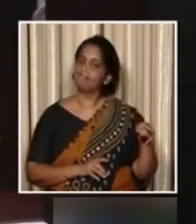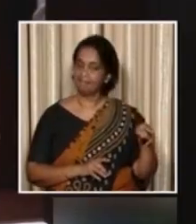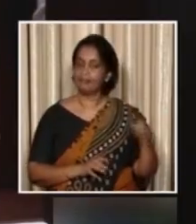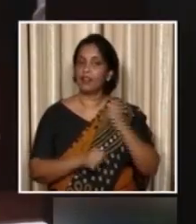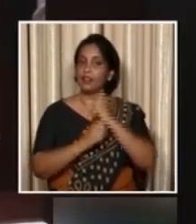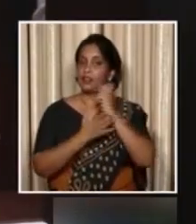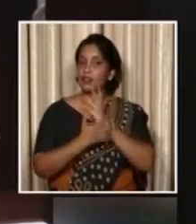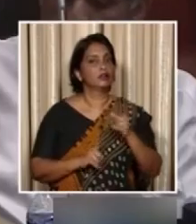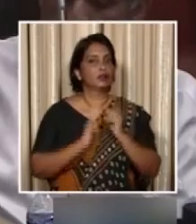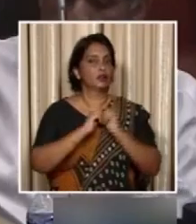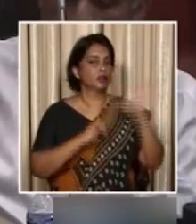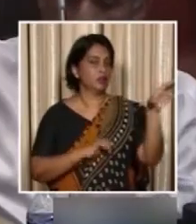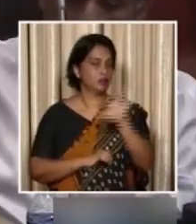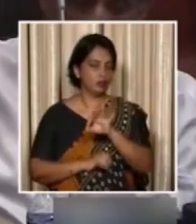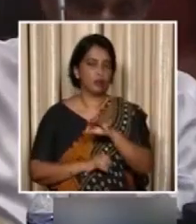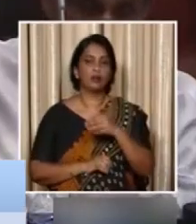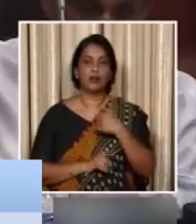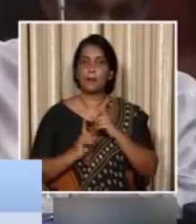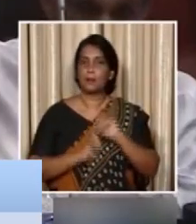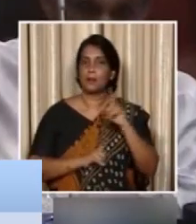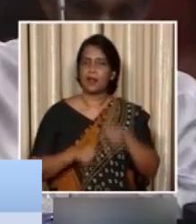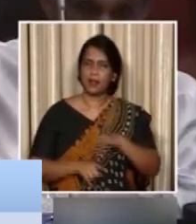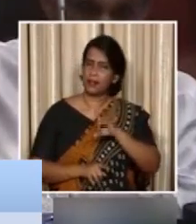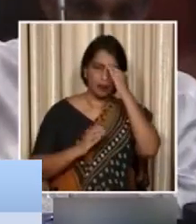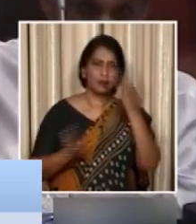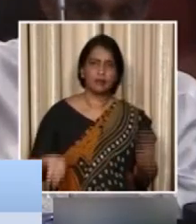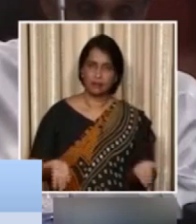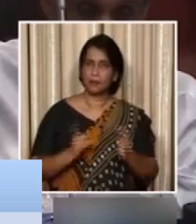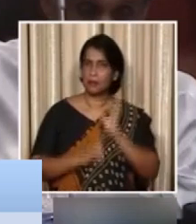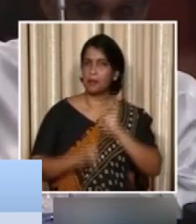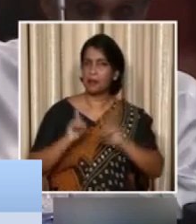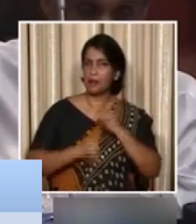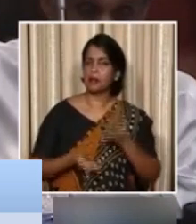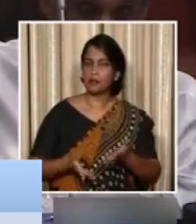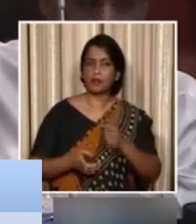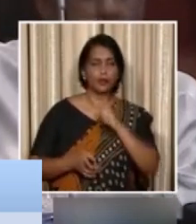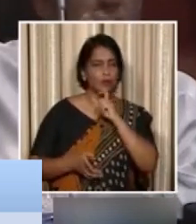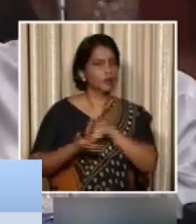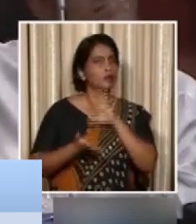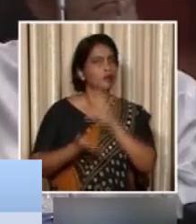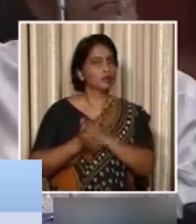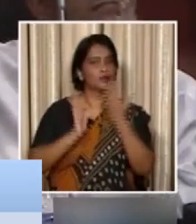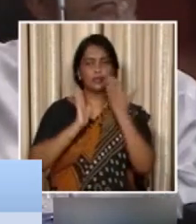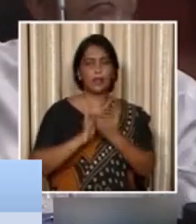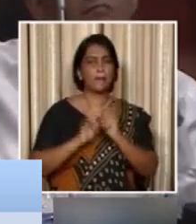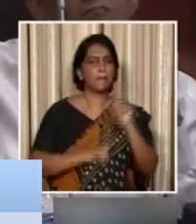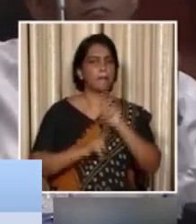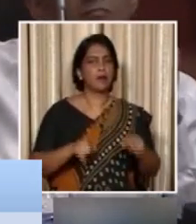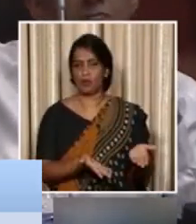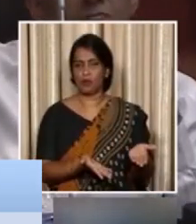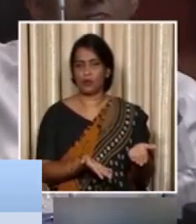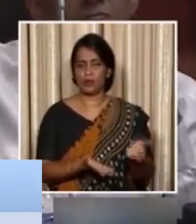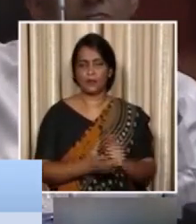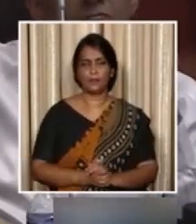ආණ්ඩුක්‍රම ව්‍යවස්ථාවේ සභාපති. මේ අපේ පාර්ලිමේන්තුවේ ලැජ්ජාවක් කරන සභාවක් තිබා. දැන් ශේෂාධිකරණ තීන්දුවෙන් පෙන්නලා තියෙනවා මේ පාර්ලිමේන්තුවේ වැඩ කරන ආකාරය